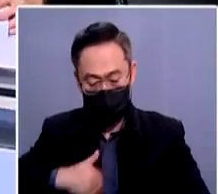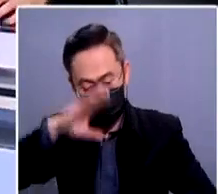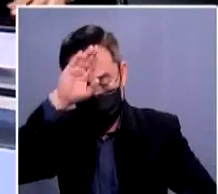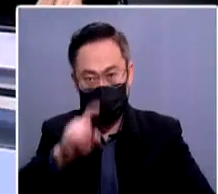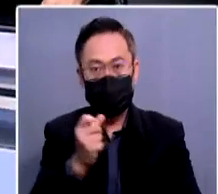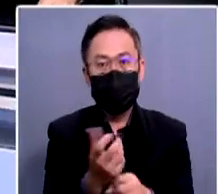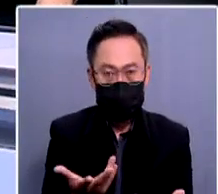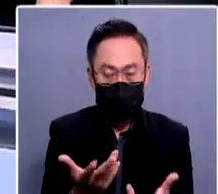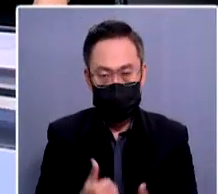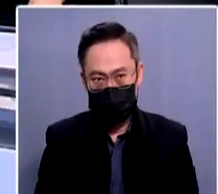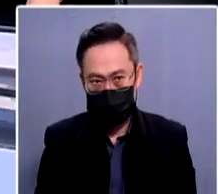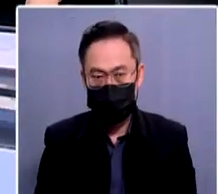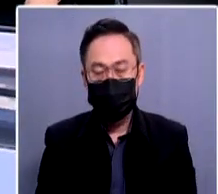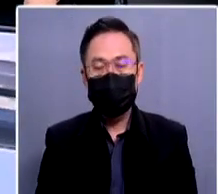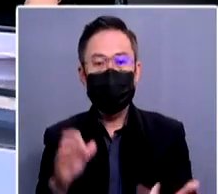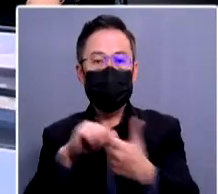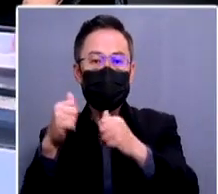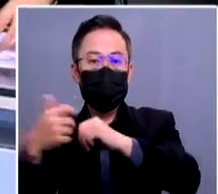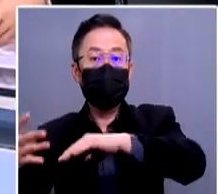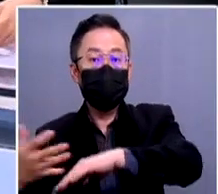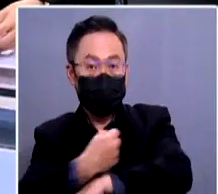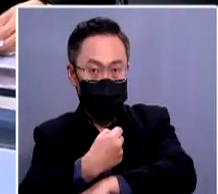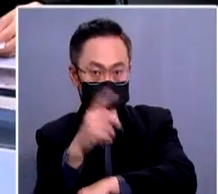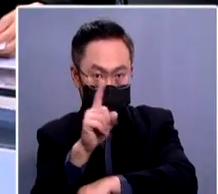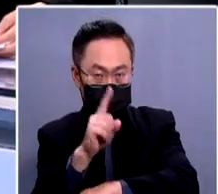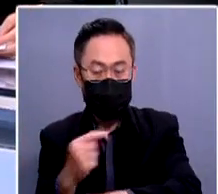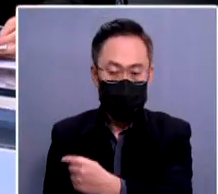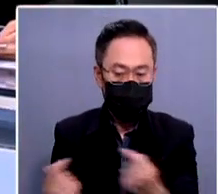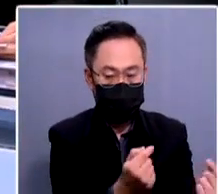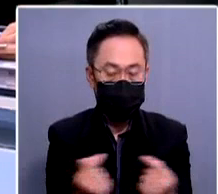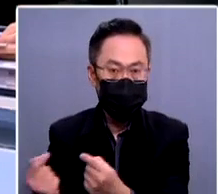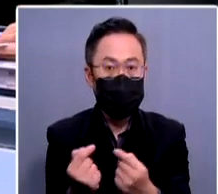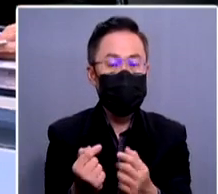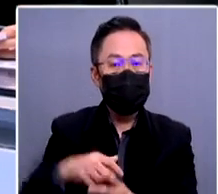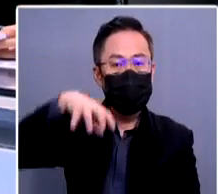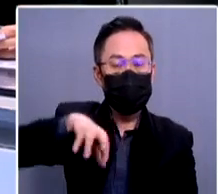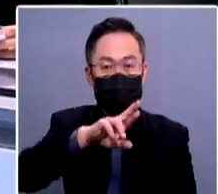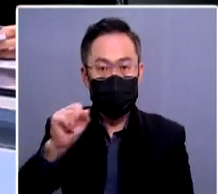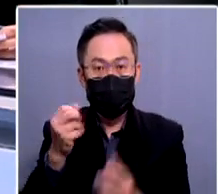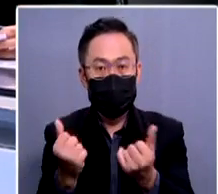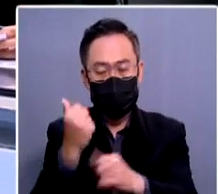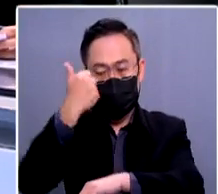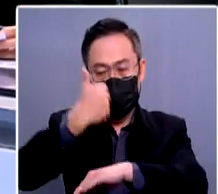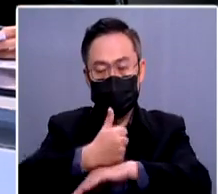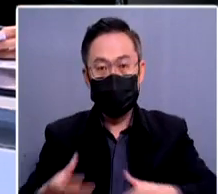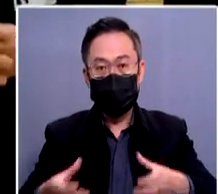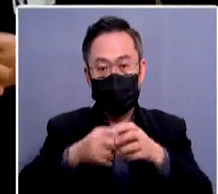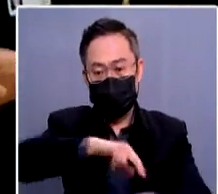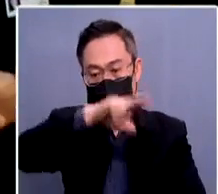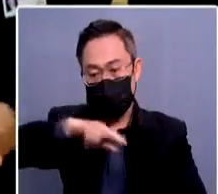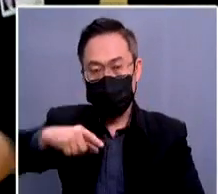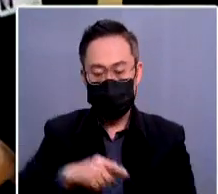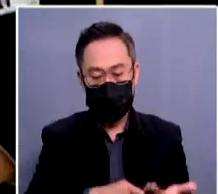การเมืองแท้ๆเรื่องของการซักฟอกในสภานะคะล่าสุดนะคะทางหัวหน้าพรรคเพื่อไทยนะคะยื่นหนังสือถึงคุณชวนหลีกภัยประธานสภาแล้วนะค